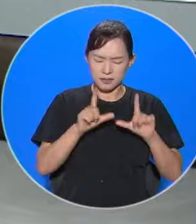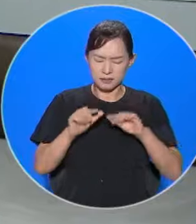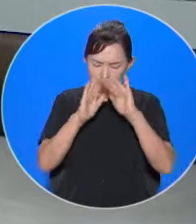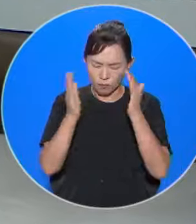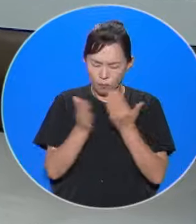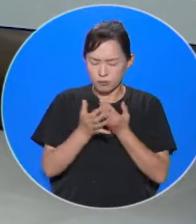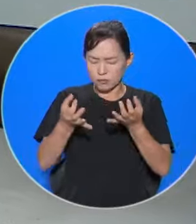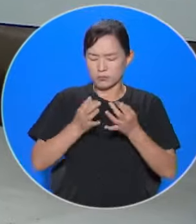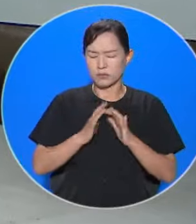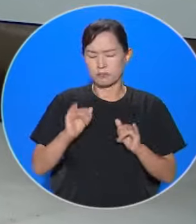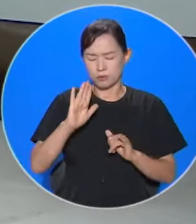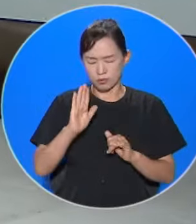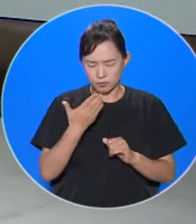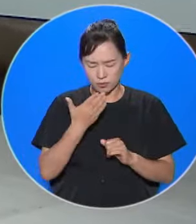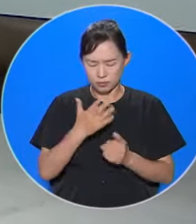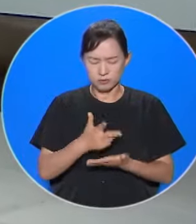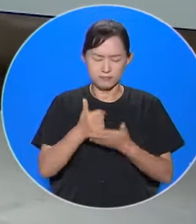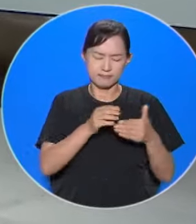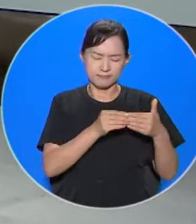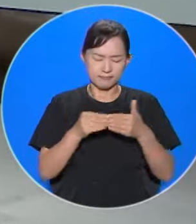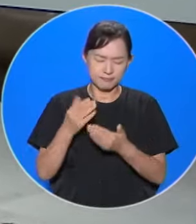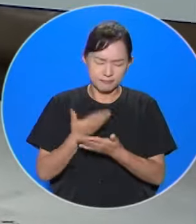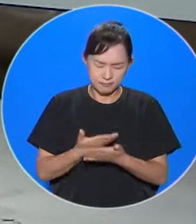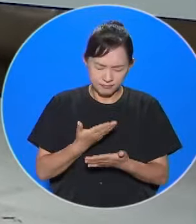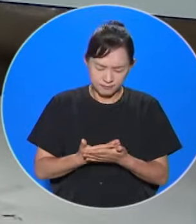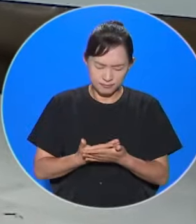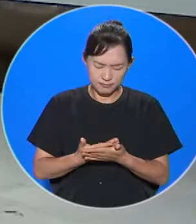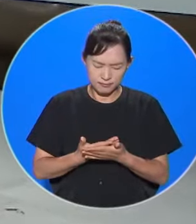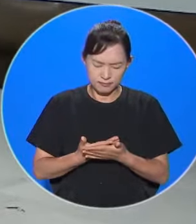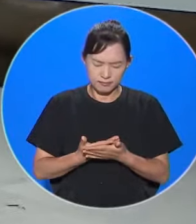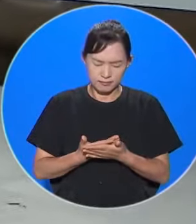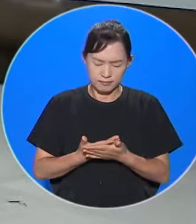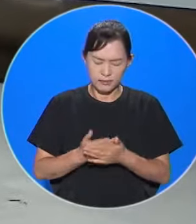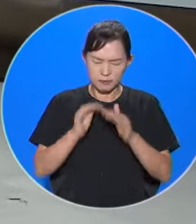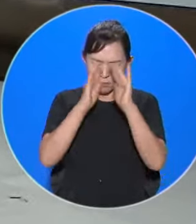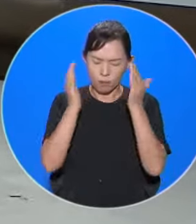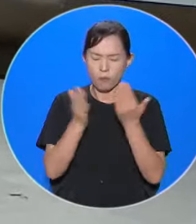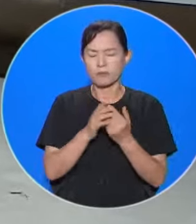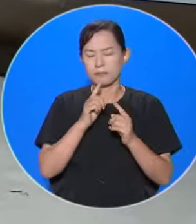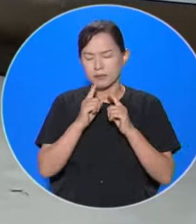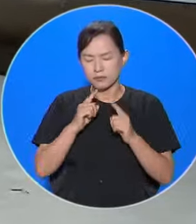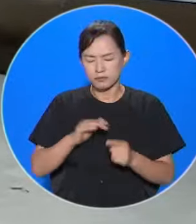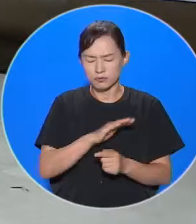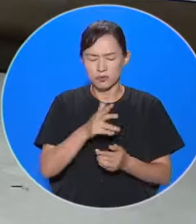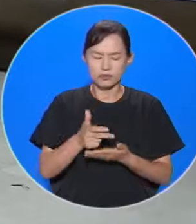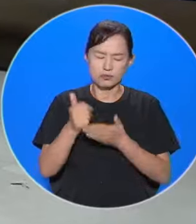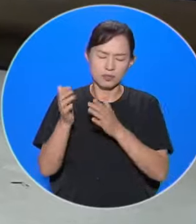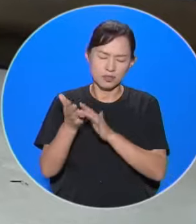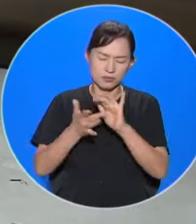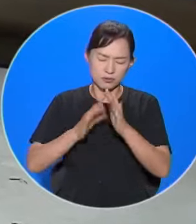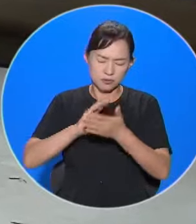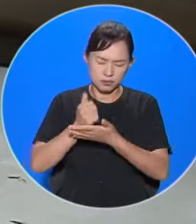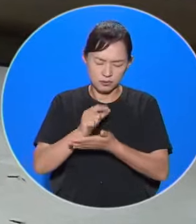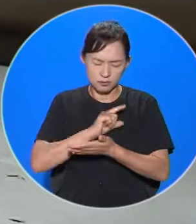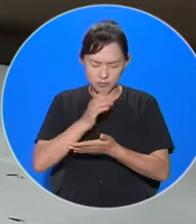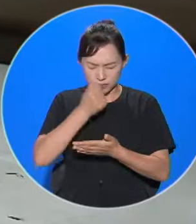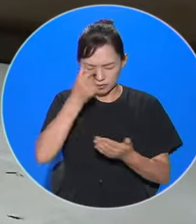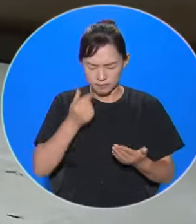나아가는 우리 모든 시청자들 될 수 있도록 주님 인도하여 주시옵소서. 모든 말씀 우리 주 예수 그리스도